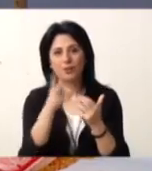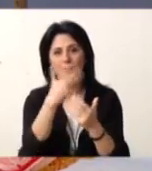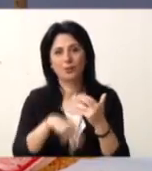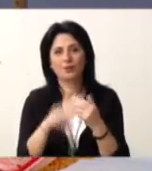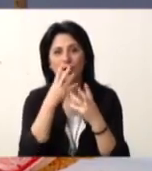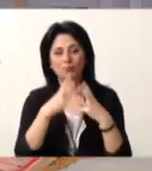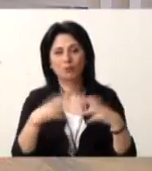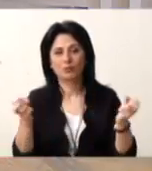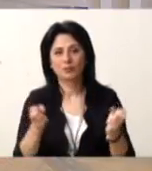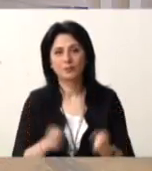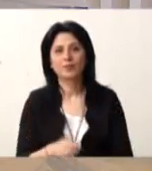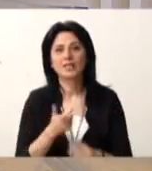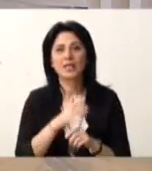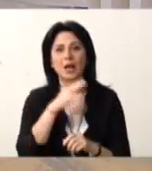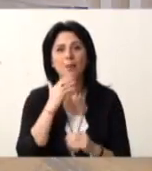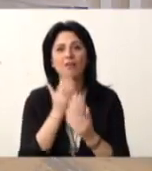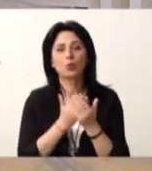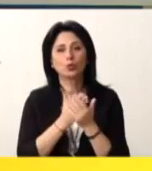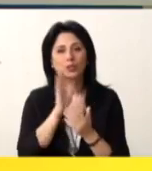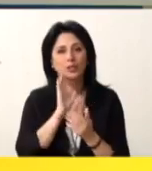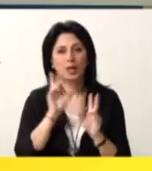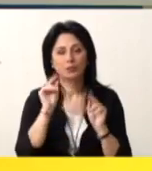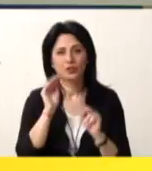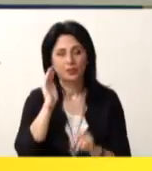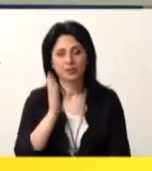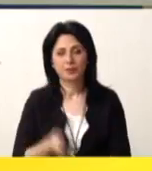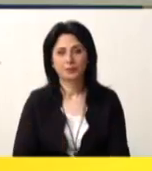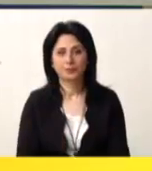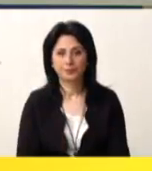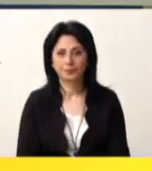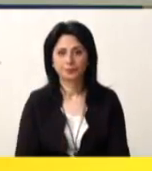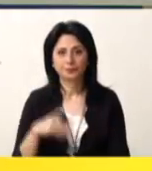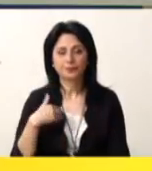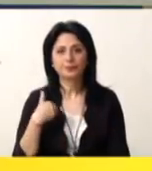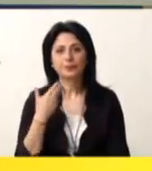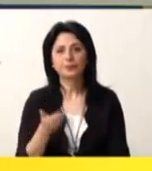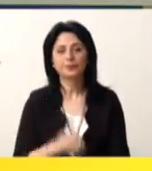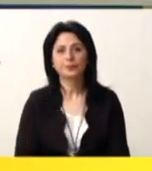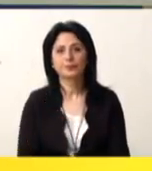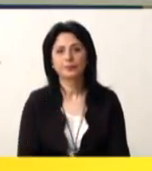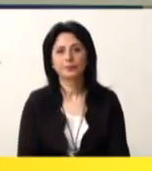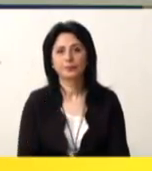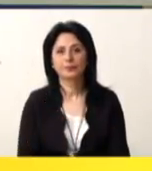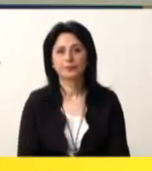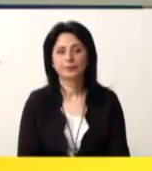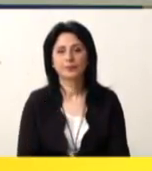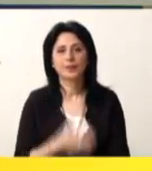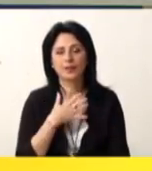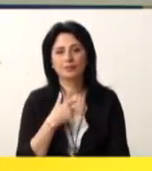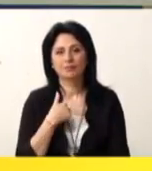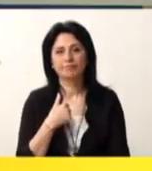შეიწოვოს ის საკვები ნივთიერება. ძალიან ბევრი რამ ვურჩიეთ. დილამშვიდობისა, გისმენთ. გამარჯობათ. გამარჯობა.